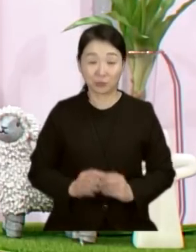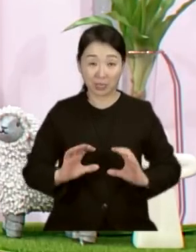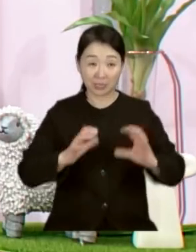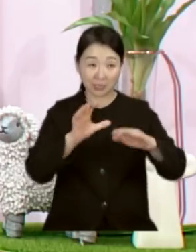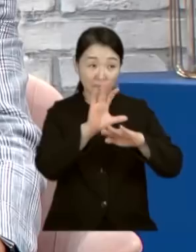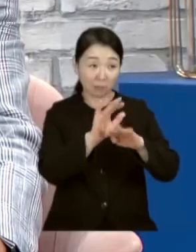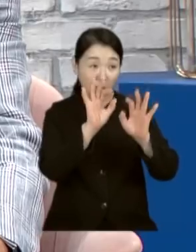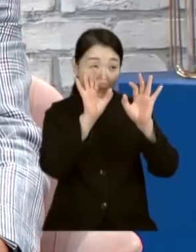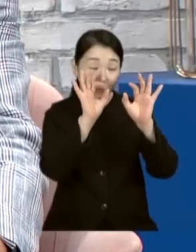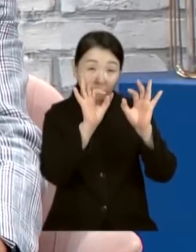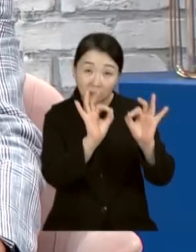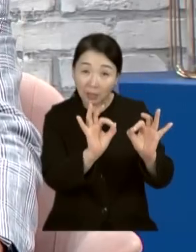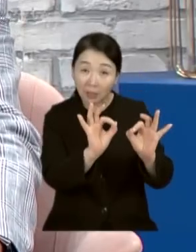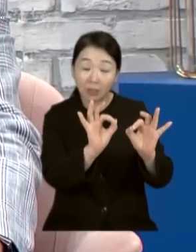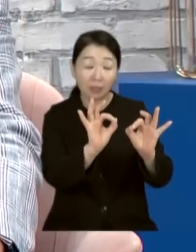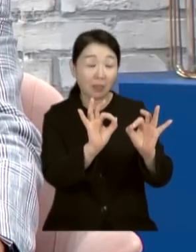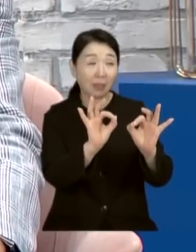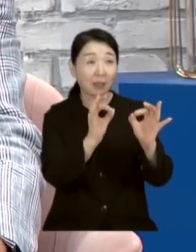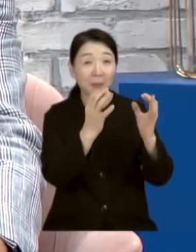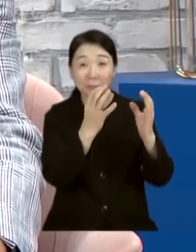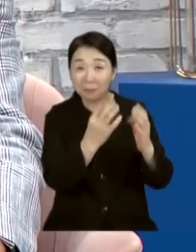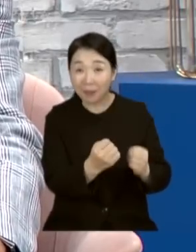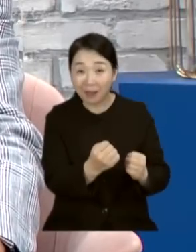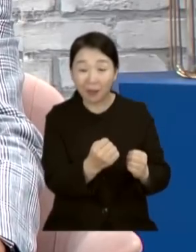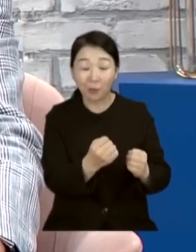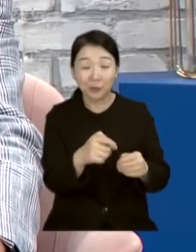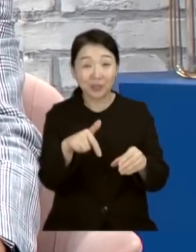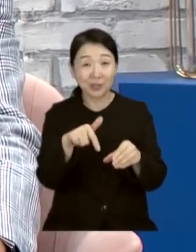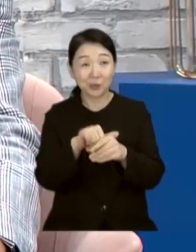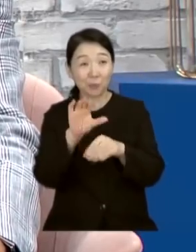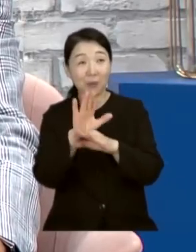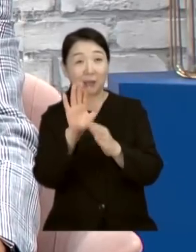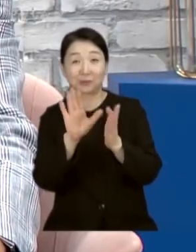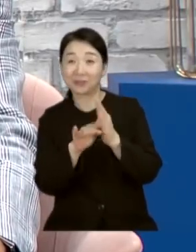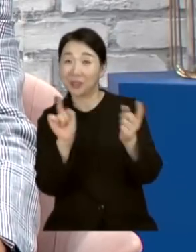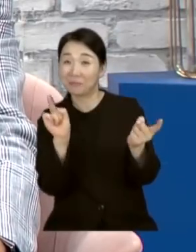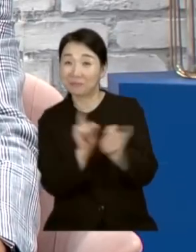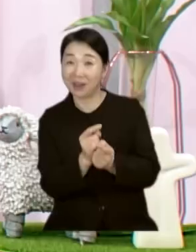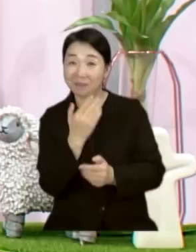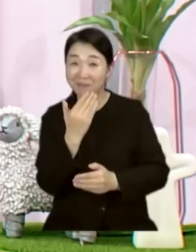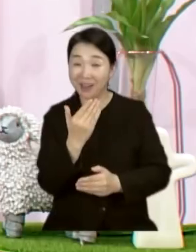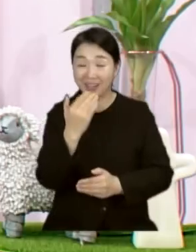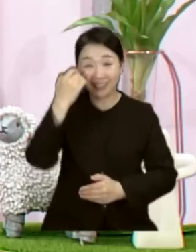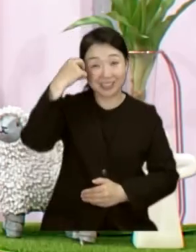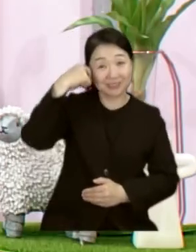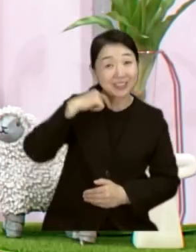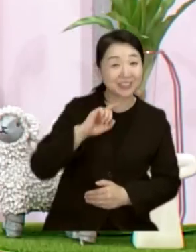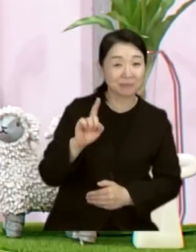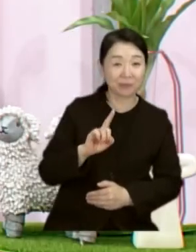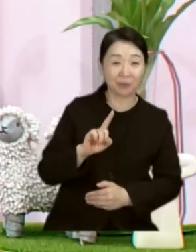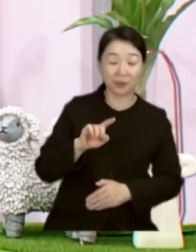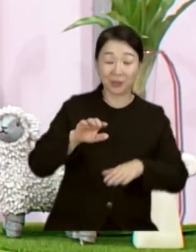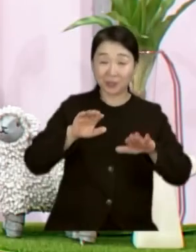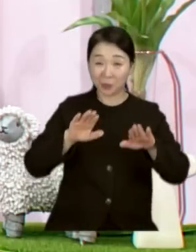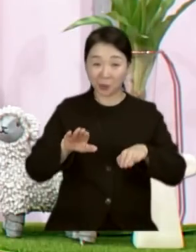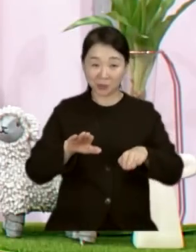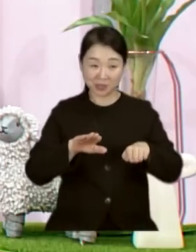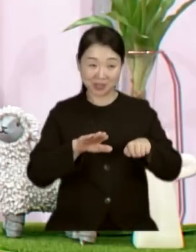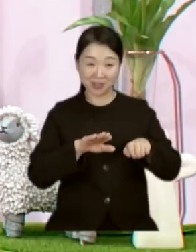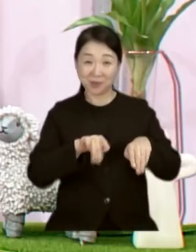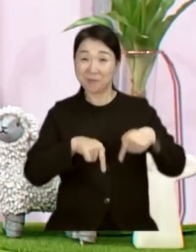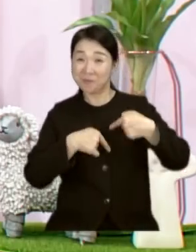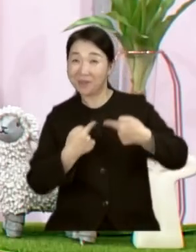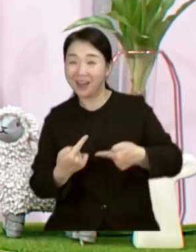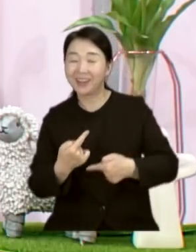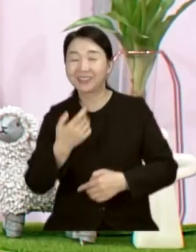세상 방송에서는 볼 수 있지만 간증 네. 프로그램에서 이렇게 만나게 네. 되네요. 어떠세요? 네. 저는 지금 이 자리에 제가 와 있는 것도 너무